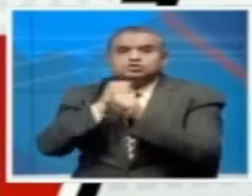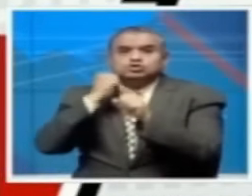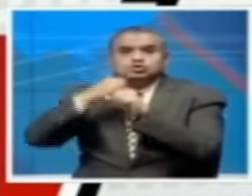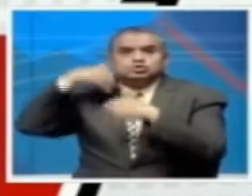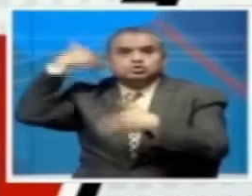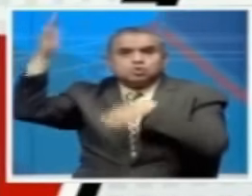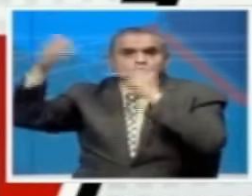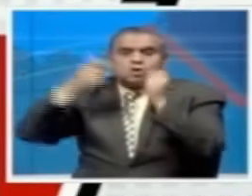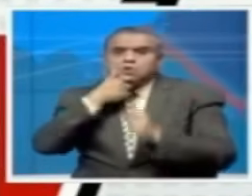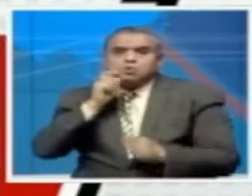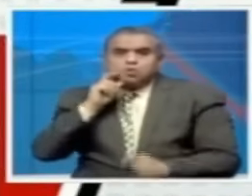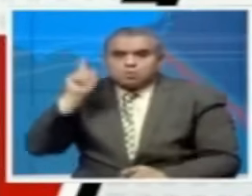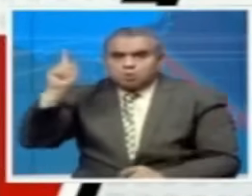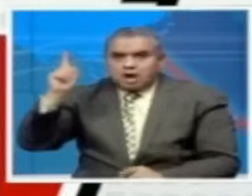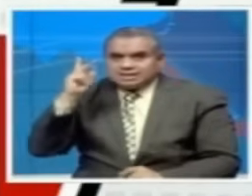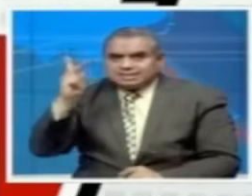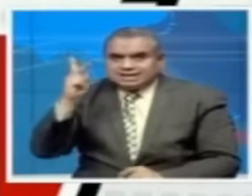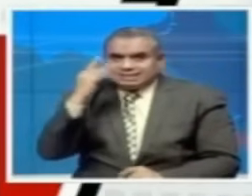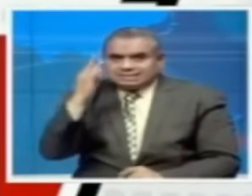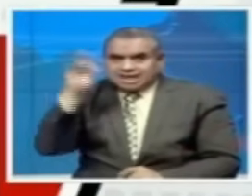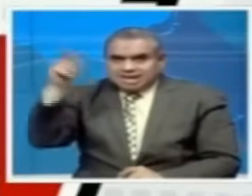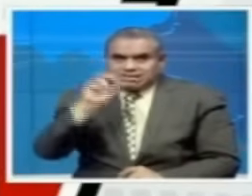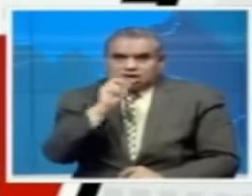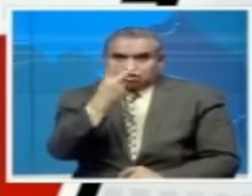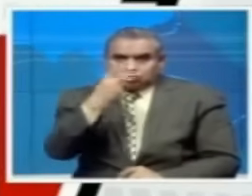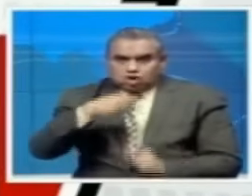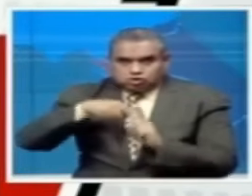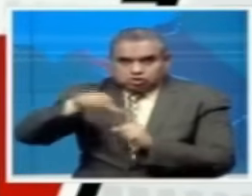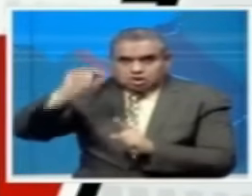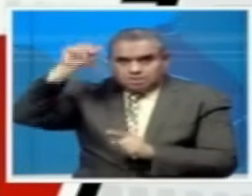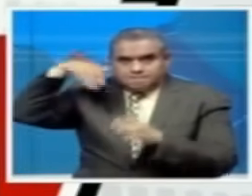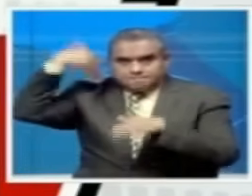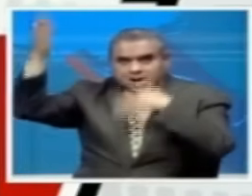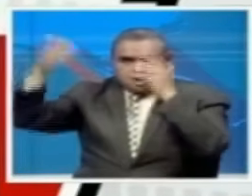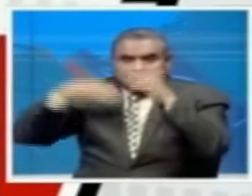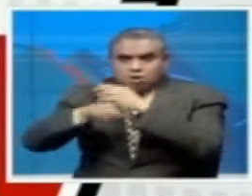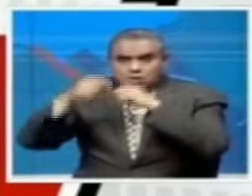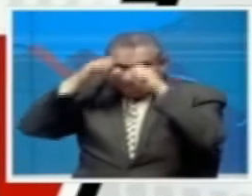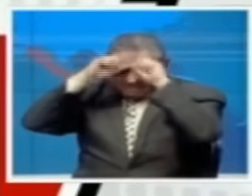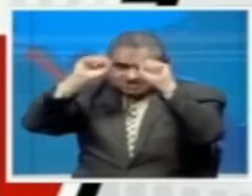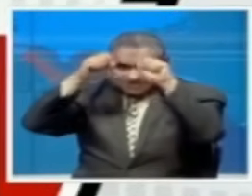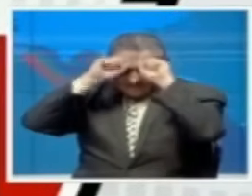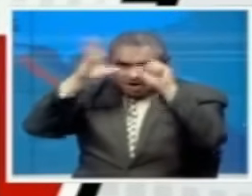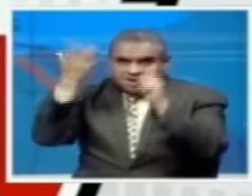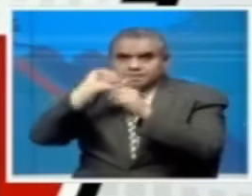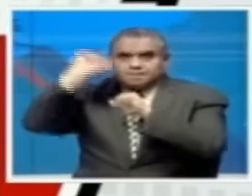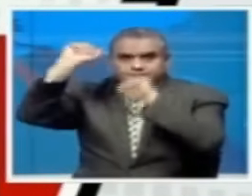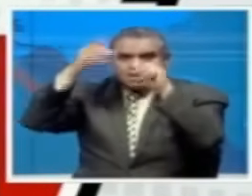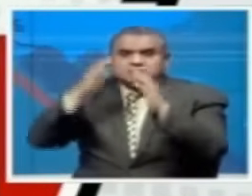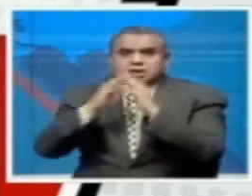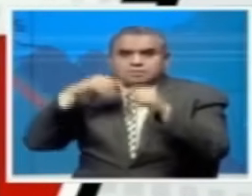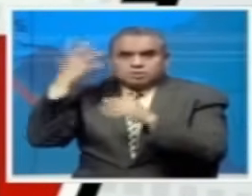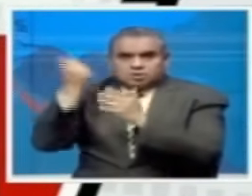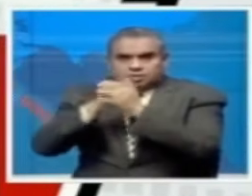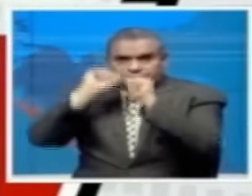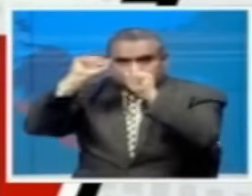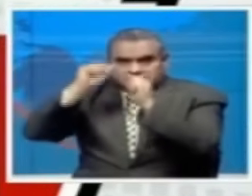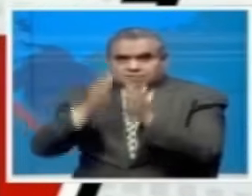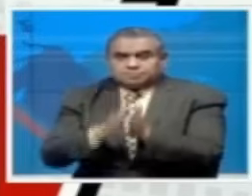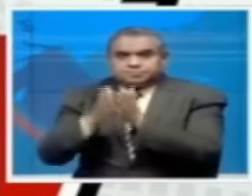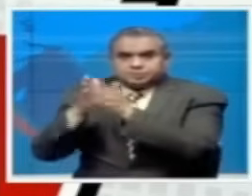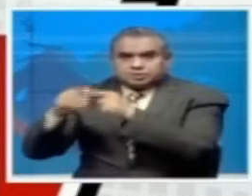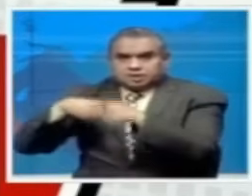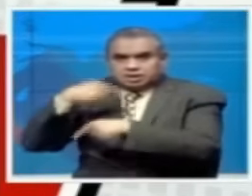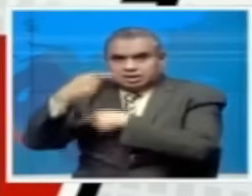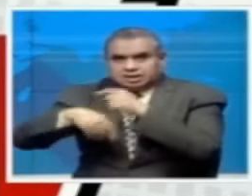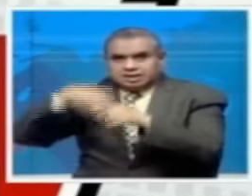المصريين بالخارج في الأول والثاني والثالث من ديسمبر المقبل داخل مقر البعثات الدبلوماسية المصرية والقنصليات، حيث